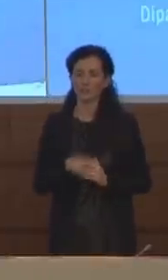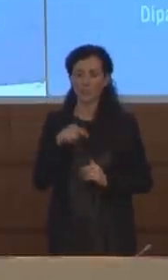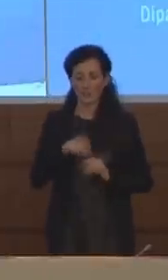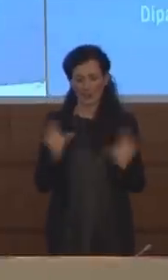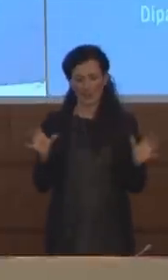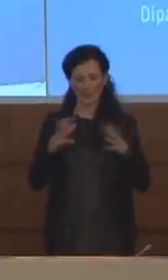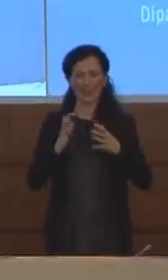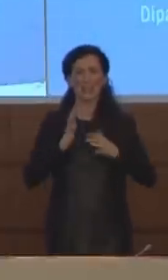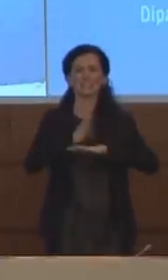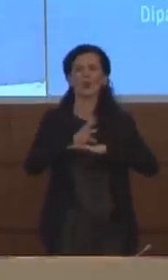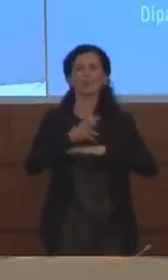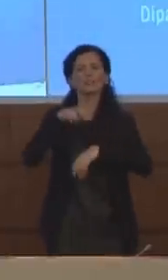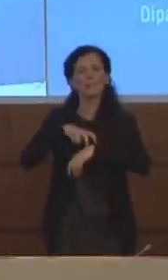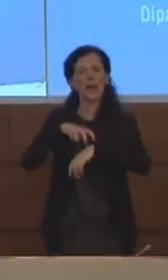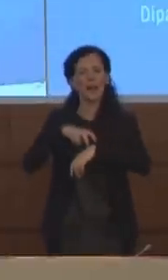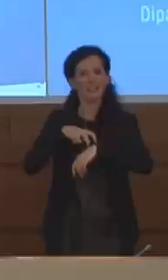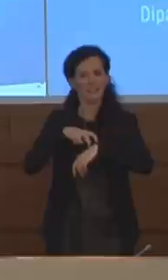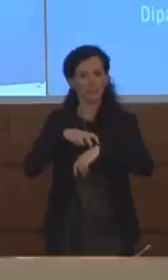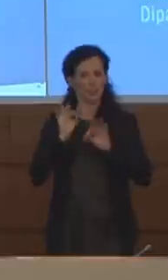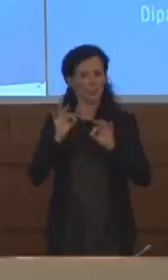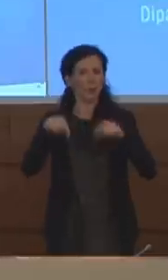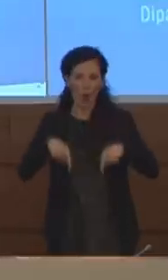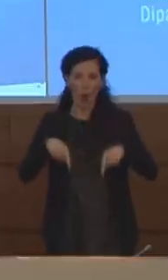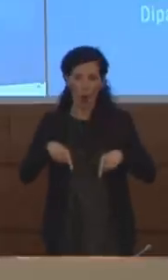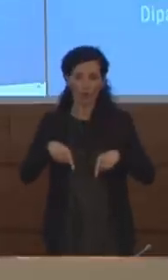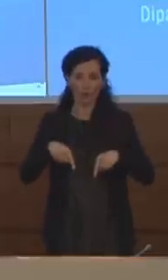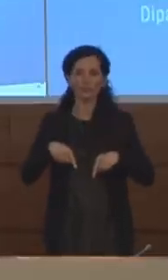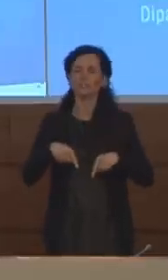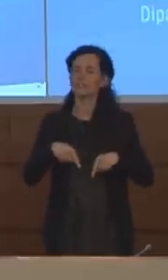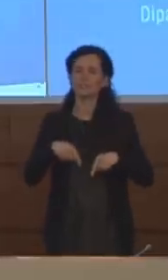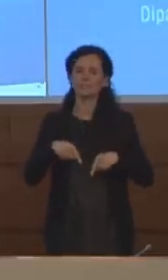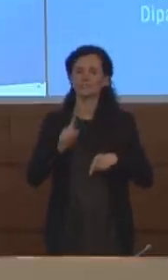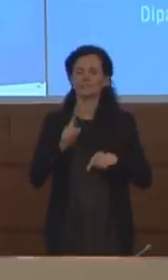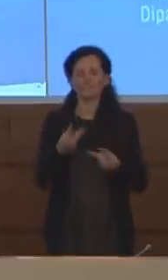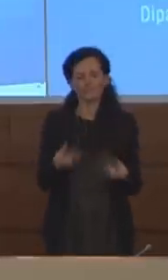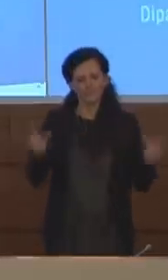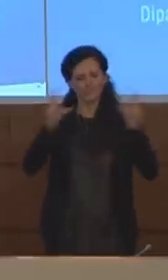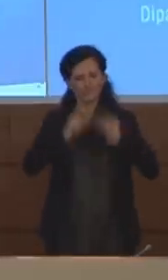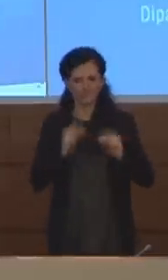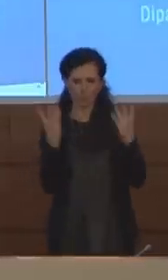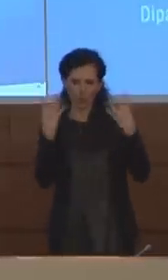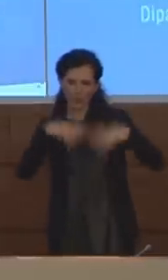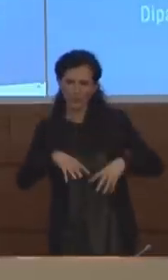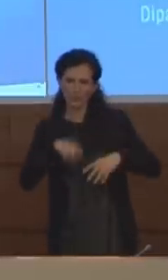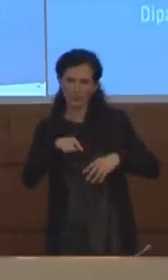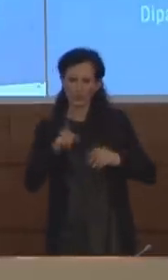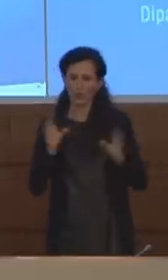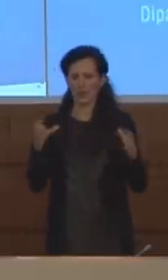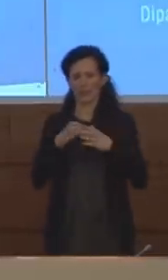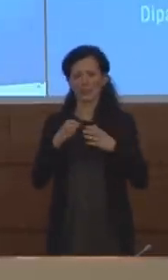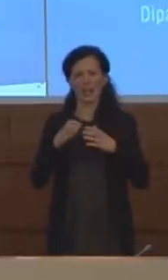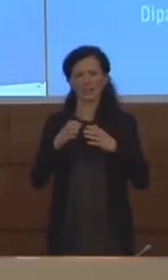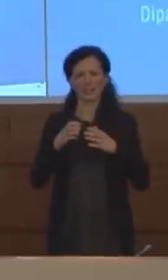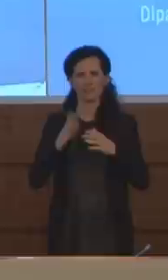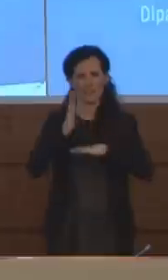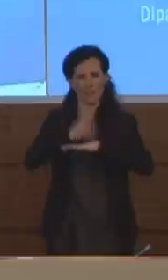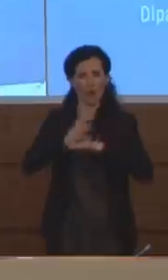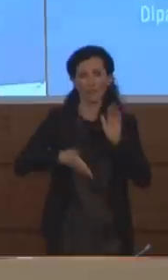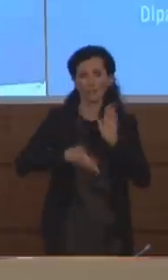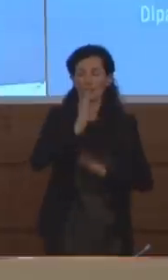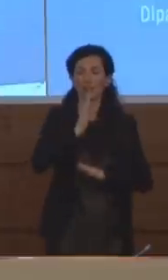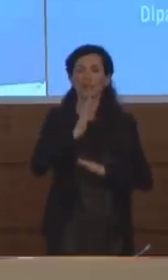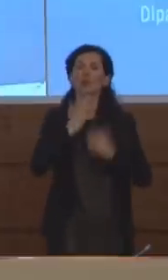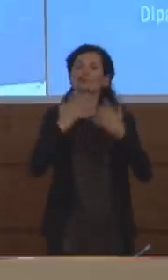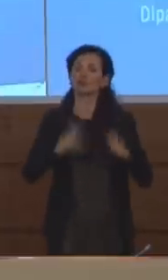sforzo dei mezzi abbiamo dovuto rischio adulare la partenza del della task force per una parte sono già